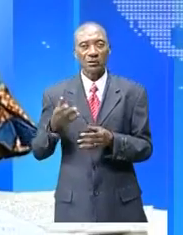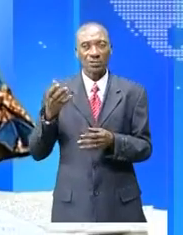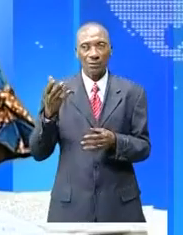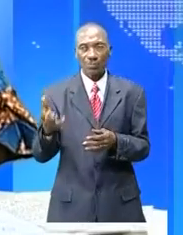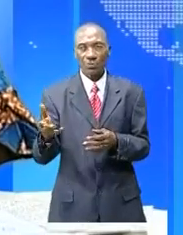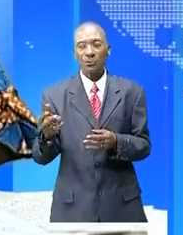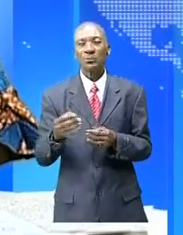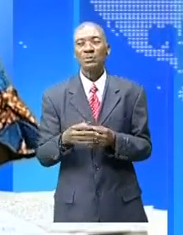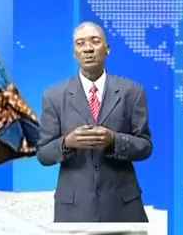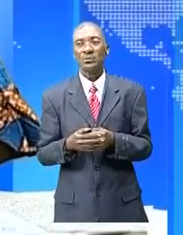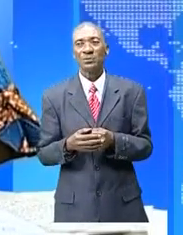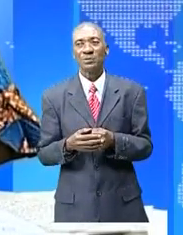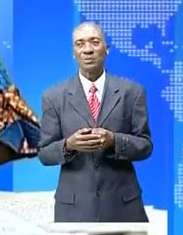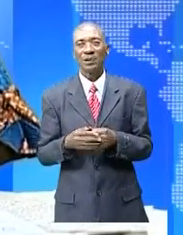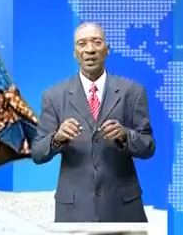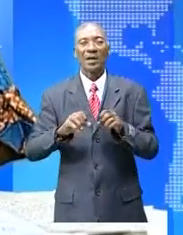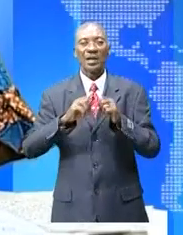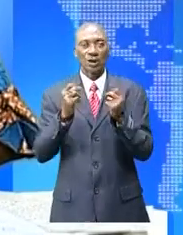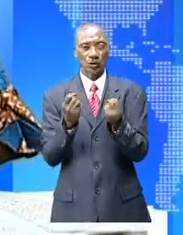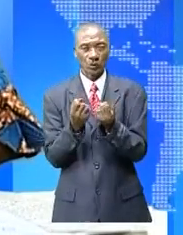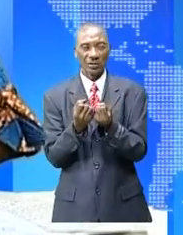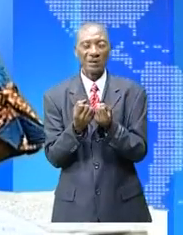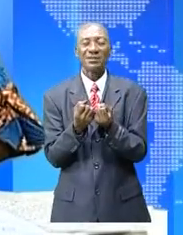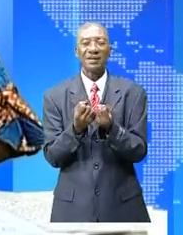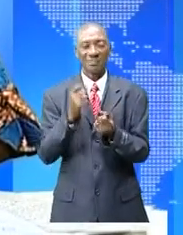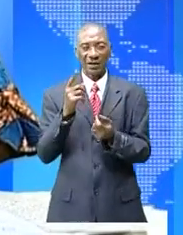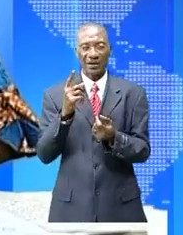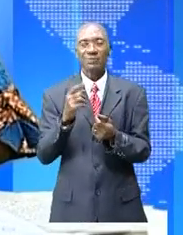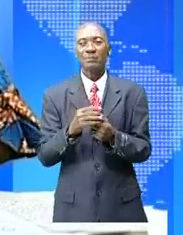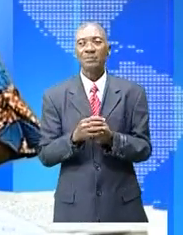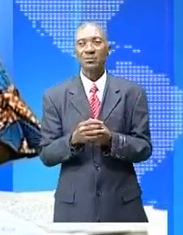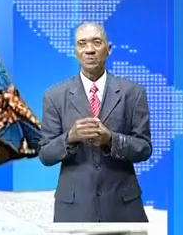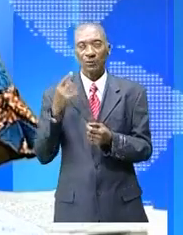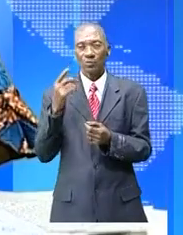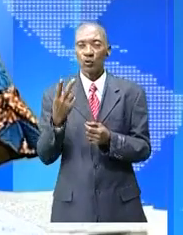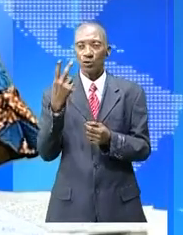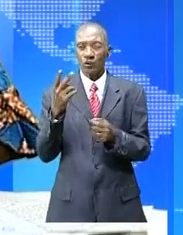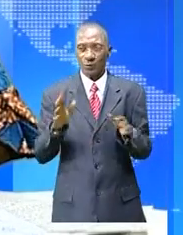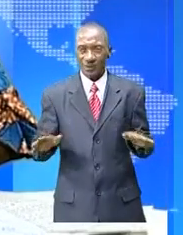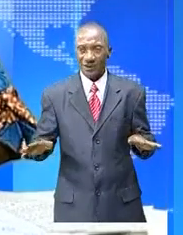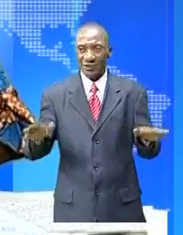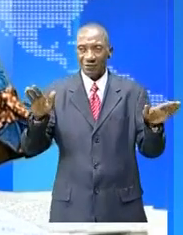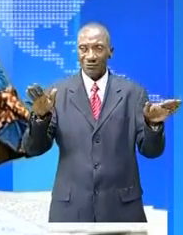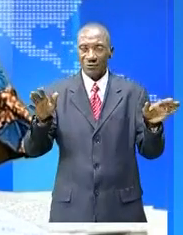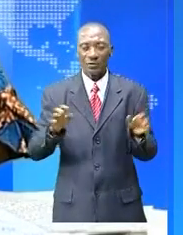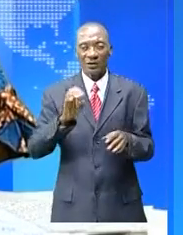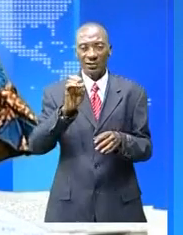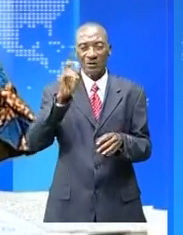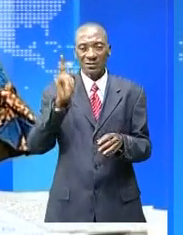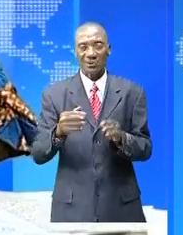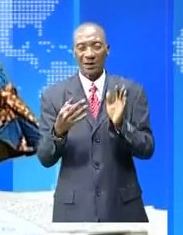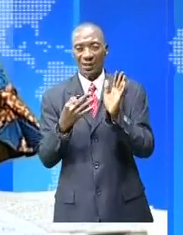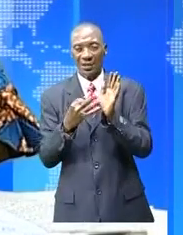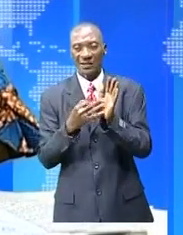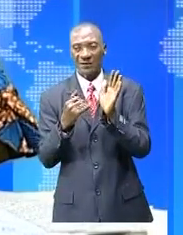Yabora Industria Aeronautica SA, pour deux avions de type E190 et deux